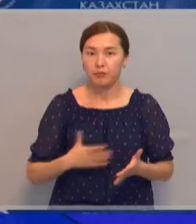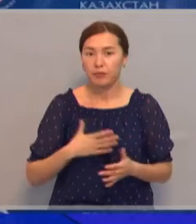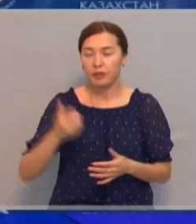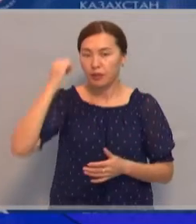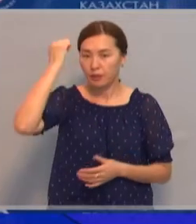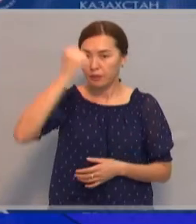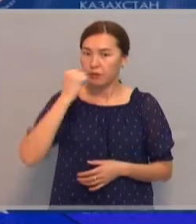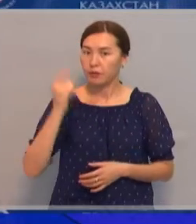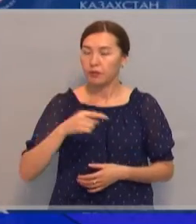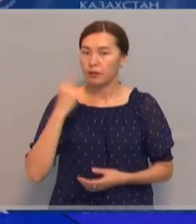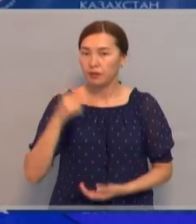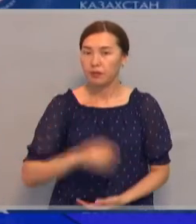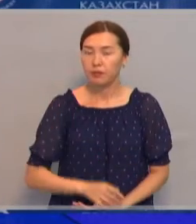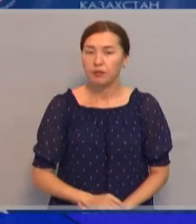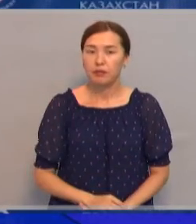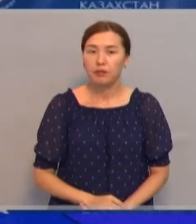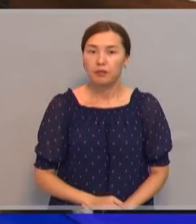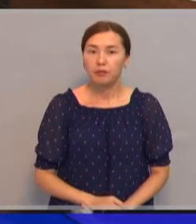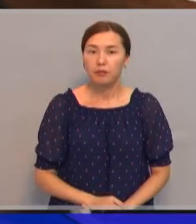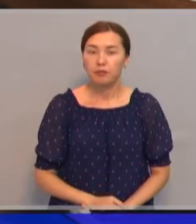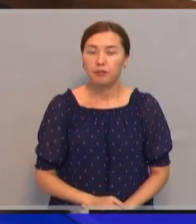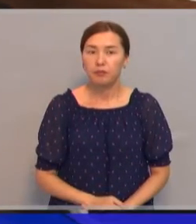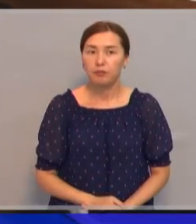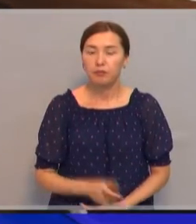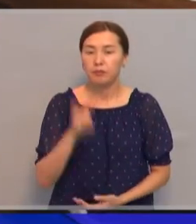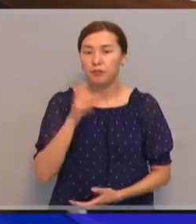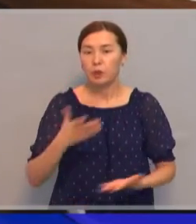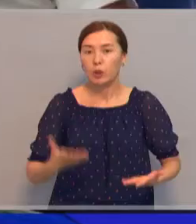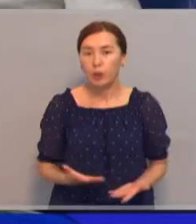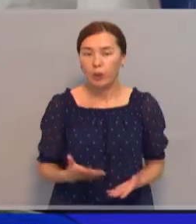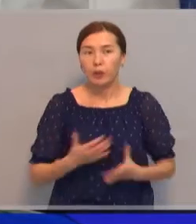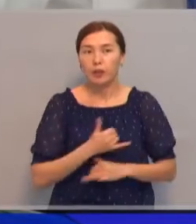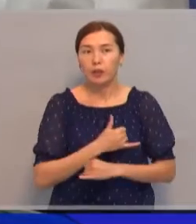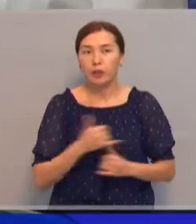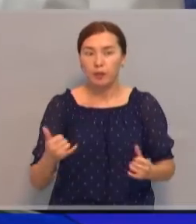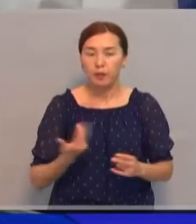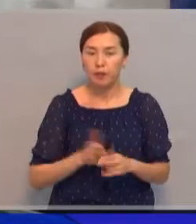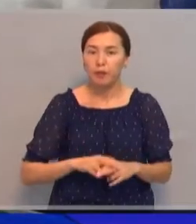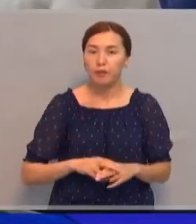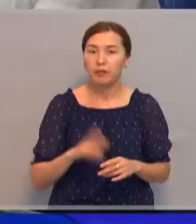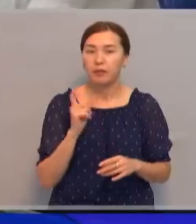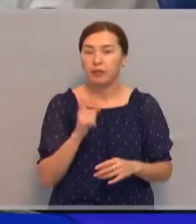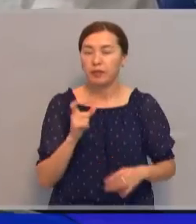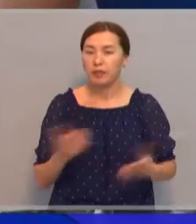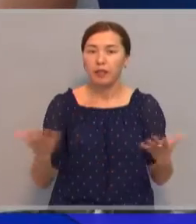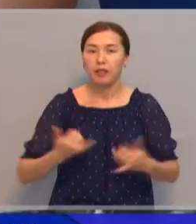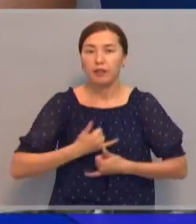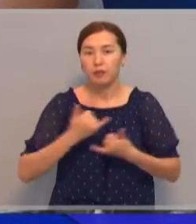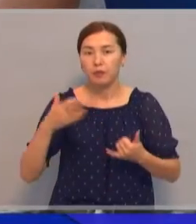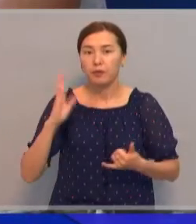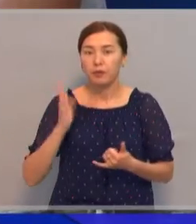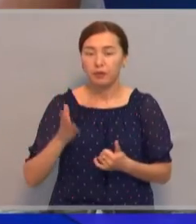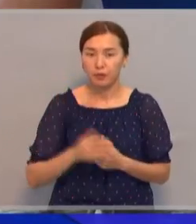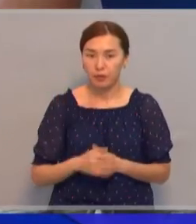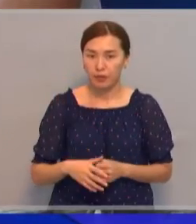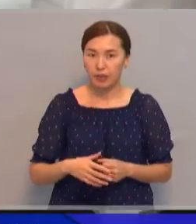басымды иіп әріптестеріме тек қана рахмет айтамын. Адам өмірінің арашасы болған аққалатты абзал жандарды қалай құрметке бөлесек